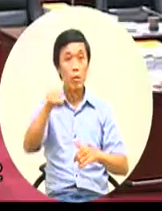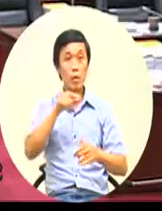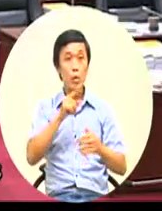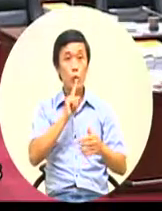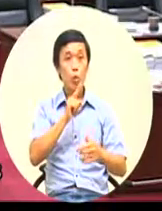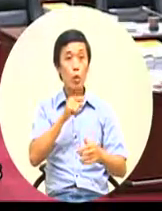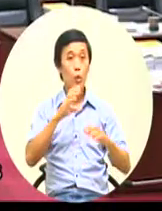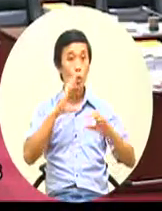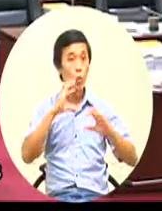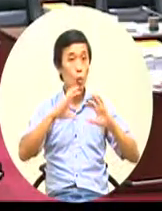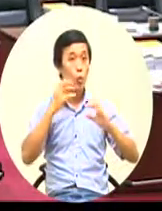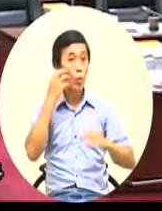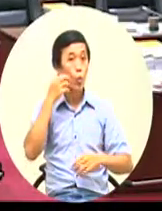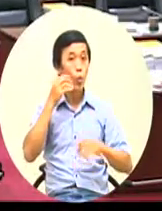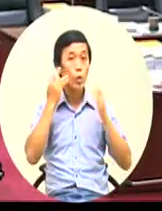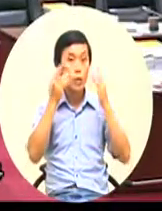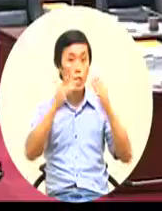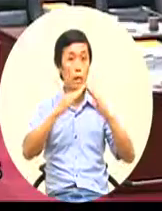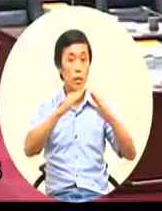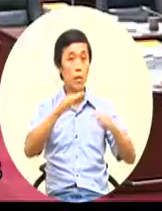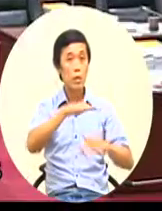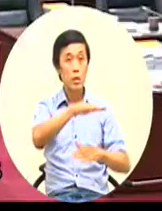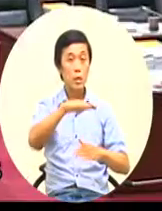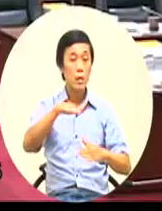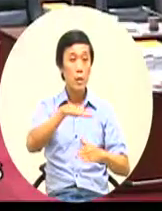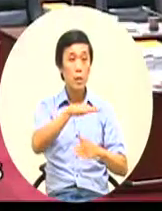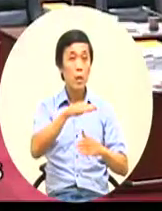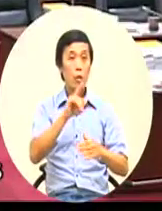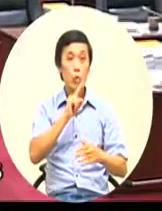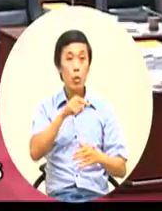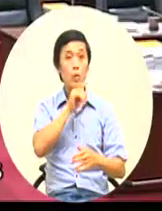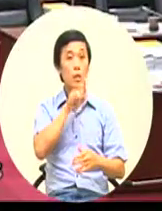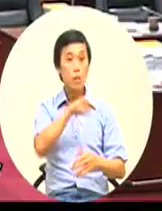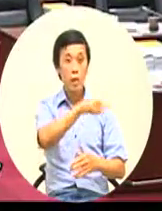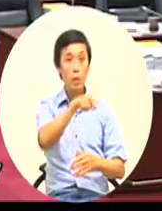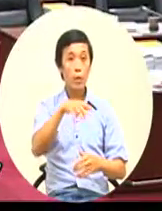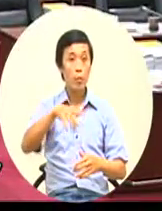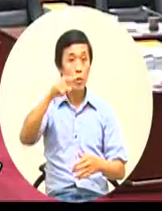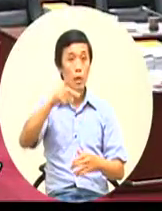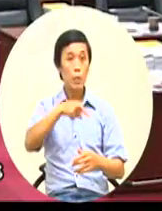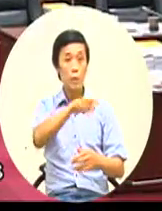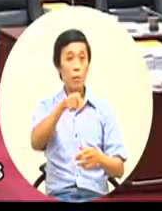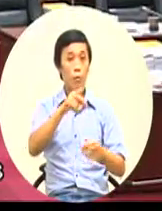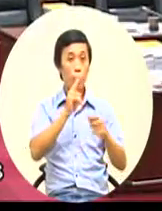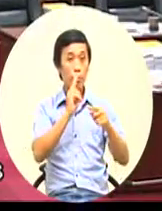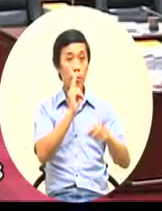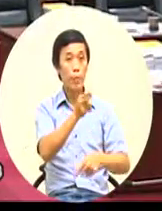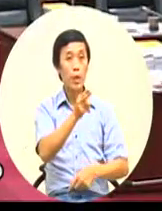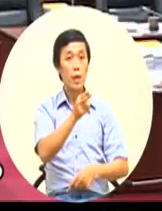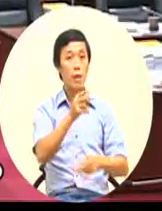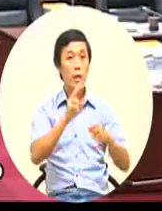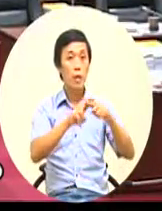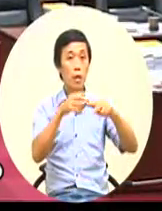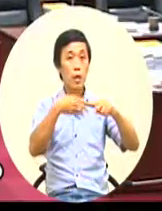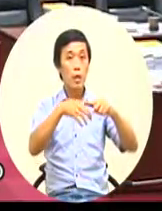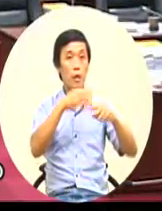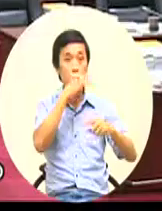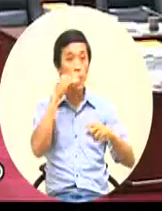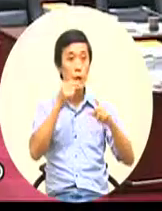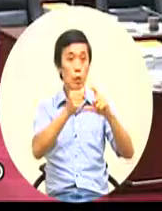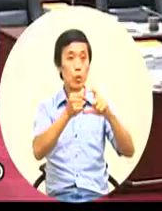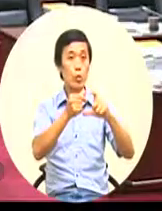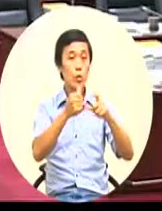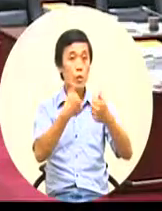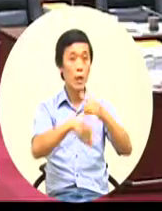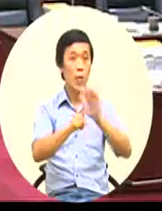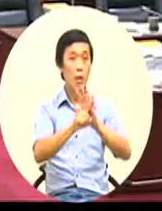团三民区的民意代表没有任何人发言，他们派苓雅区的代表先讲果菜市场，为什